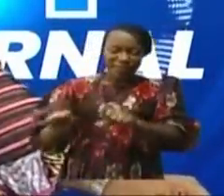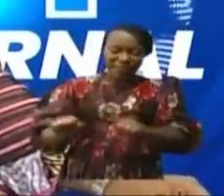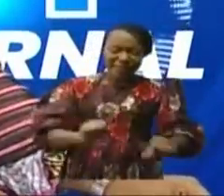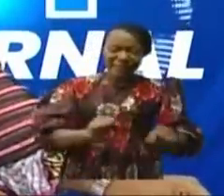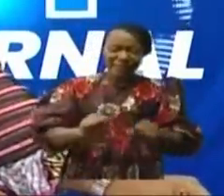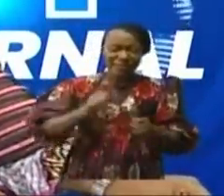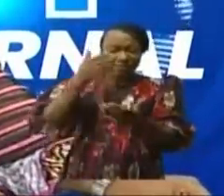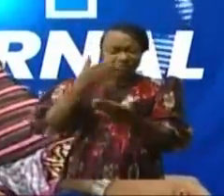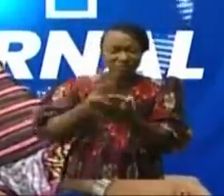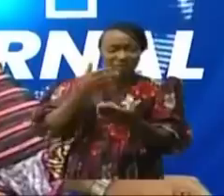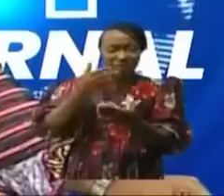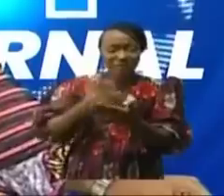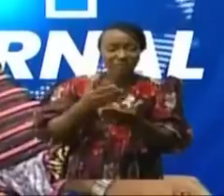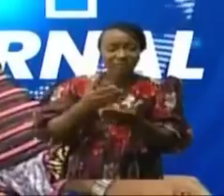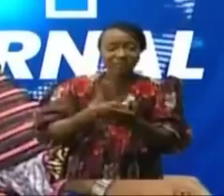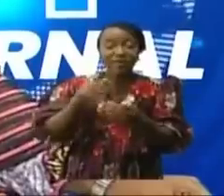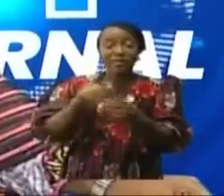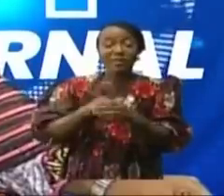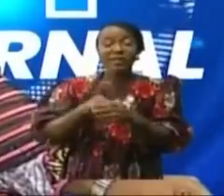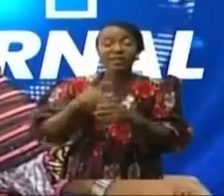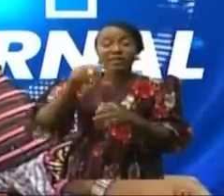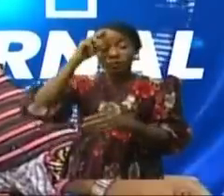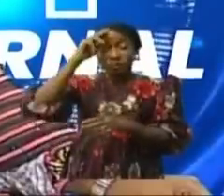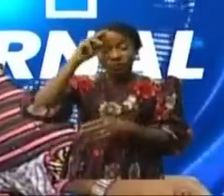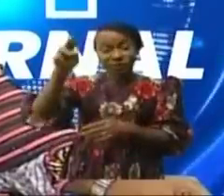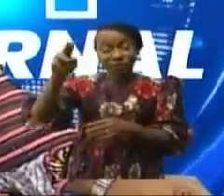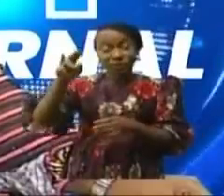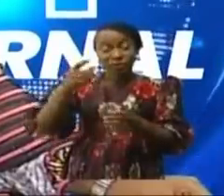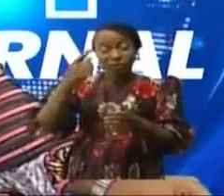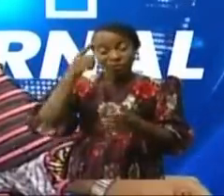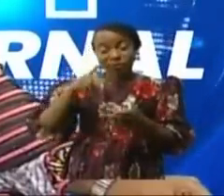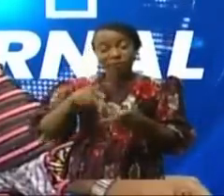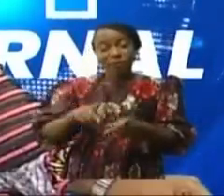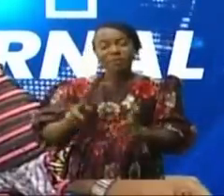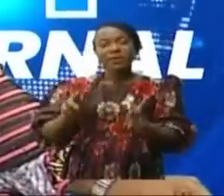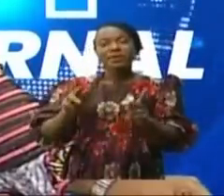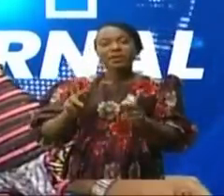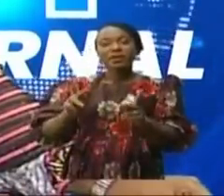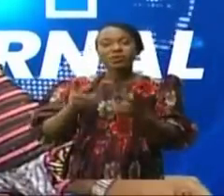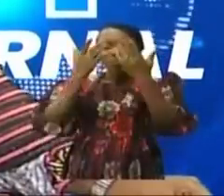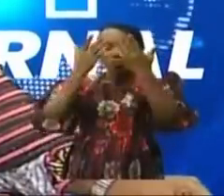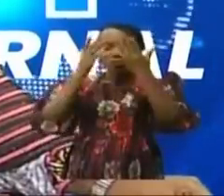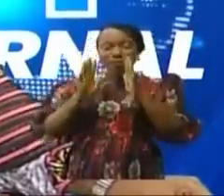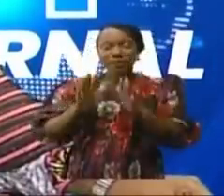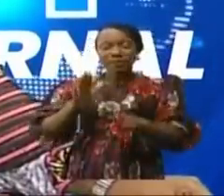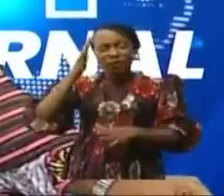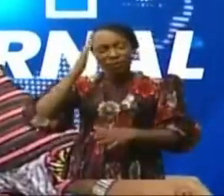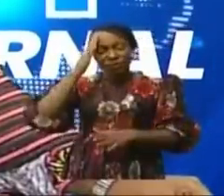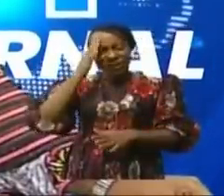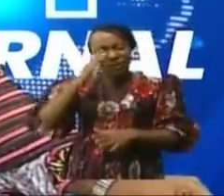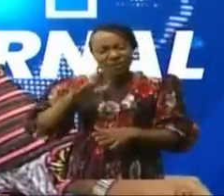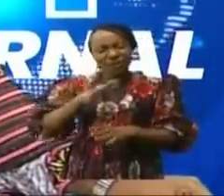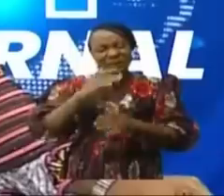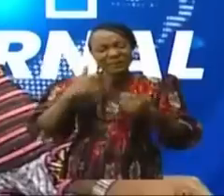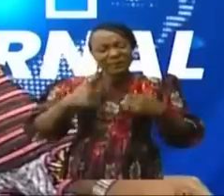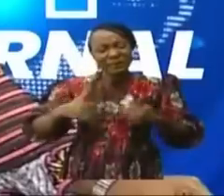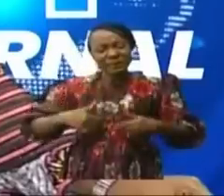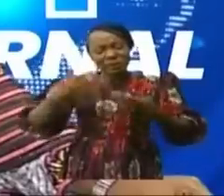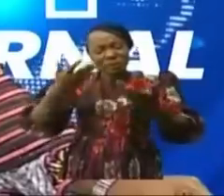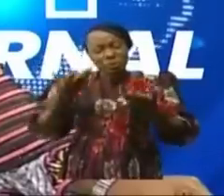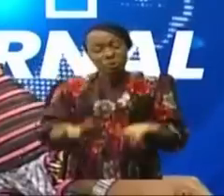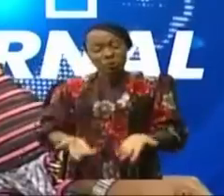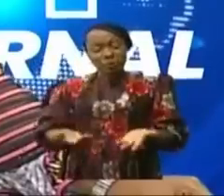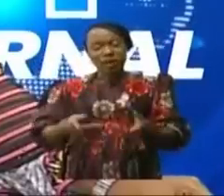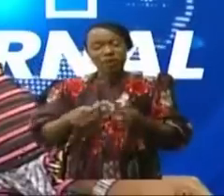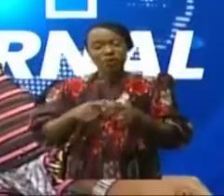sans ordonnance en milieu universitaire, afin de permettre aux étudiants de connaître leur état génétique. Le premier à se faire dépister, et